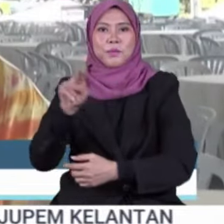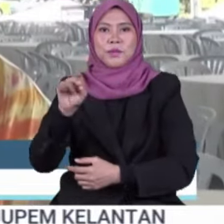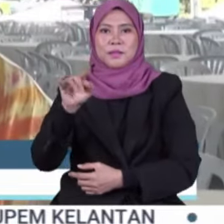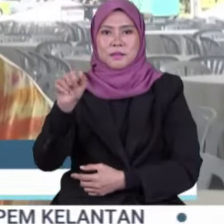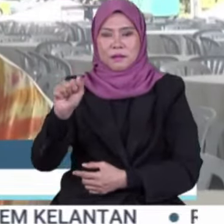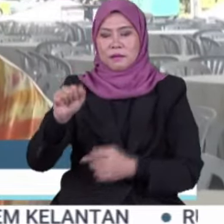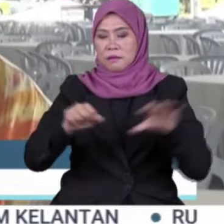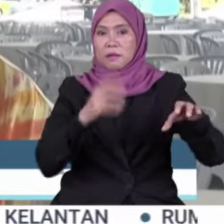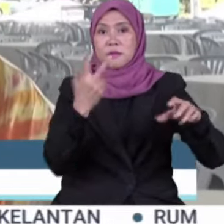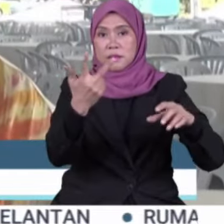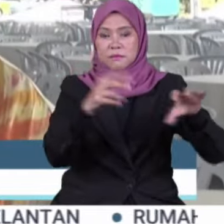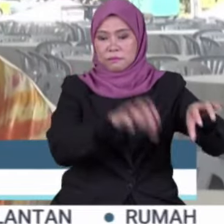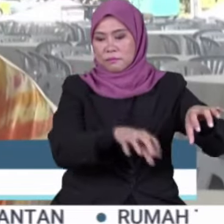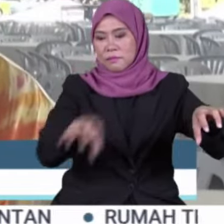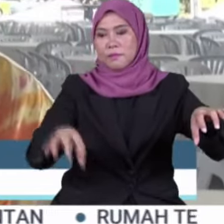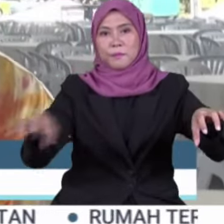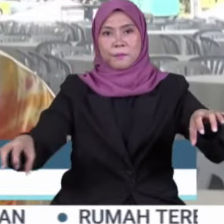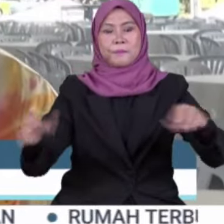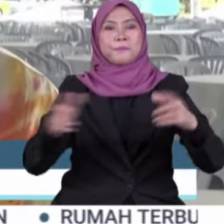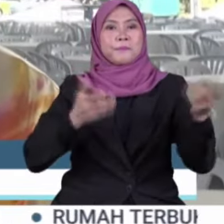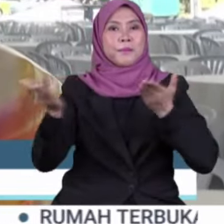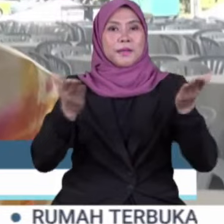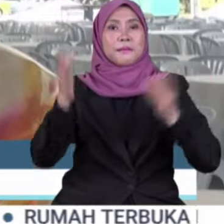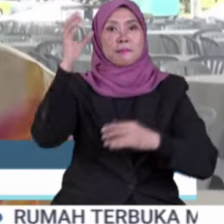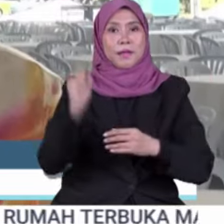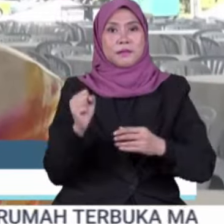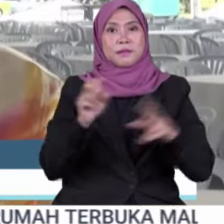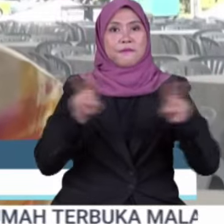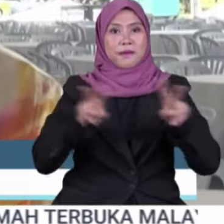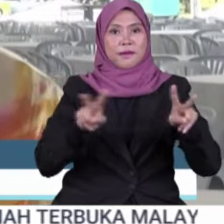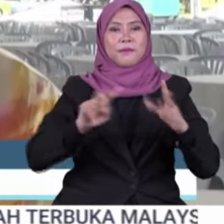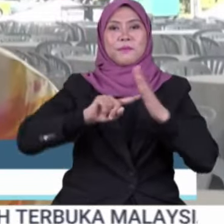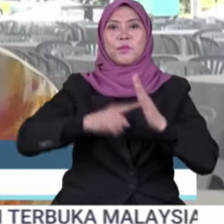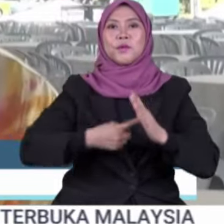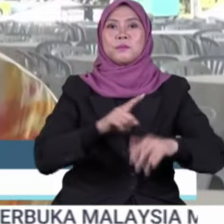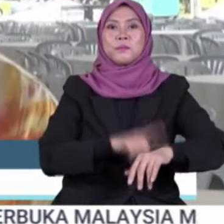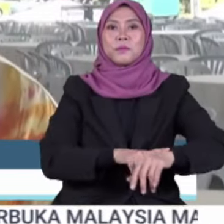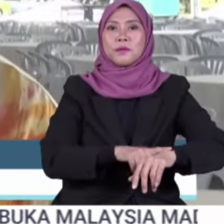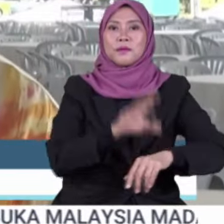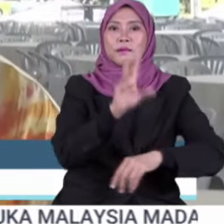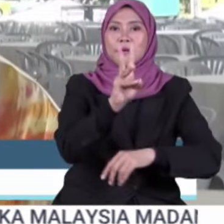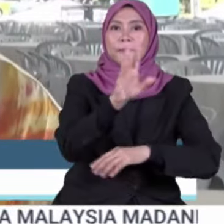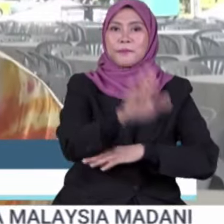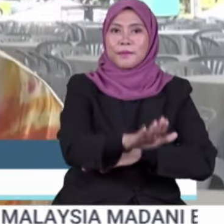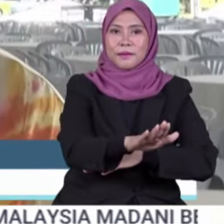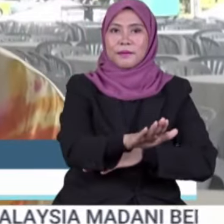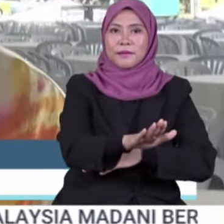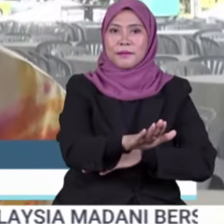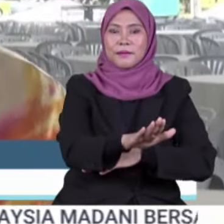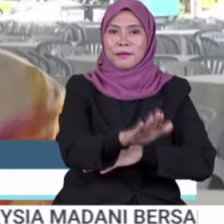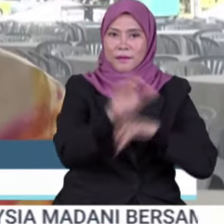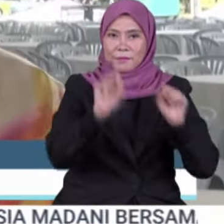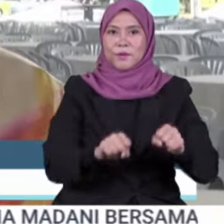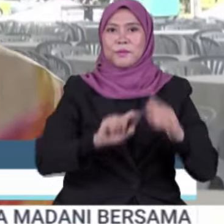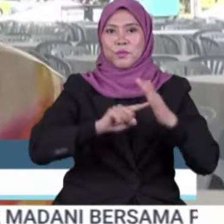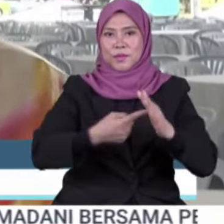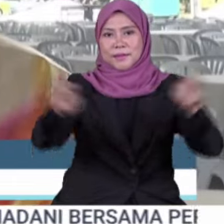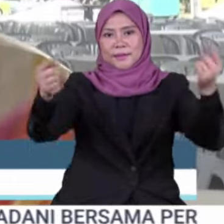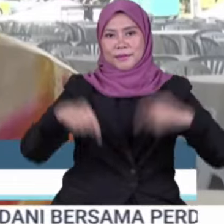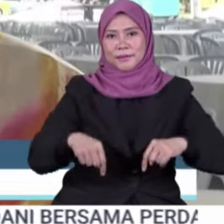Jadi untuk makluman semua juga, perkhidmatan bas dan van perantara ini akan bermula seawal jam 6 petang. Jadi 6 petang dah boleh mula